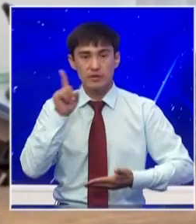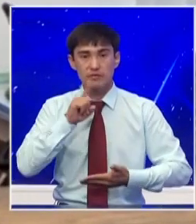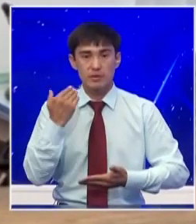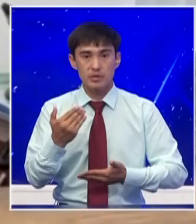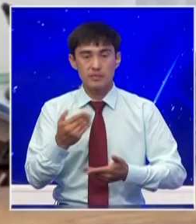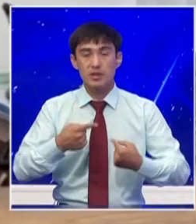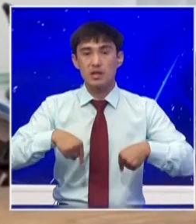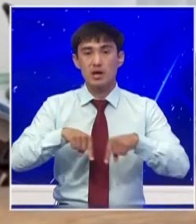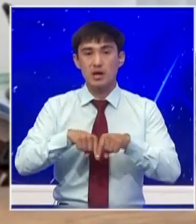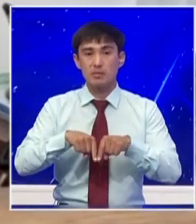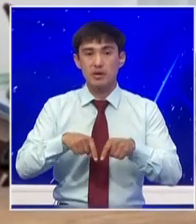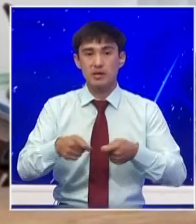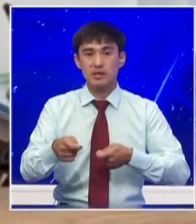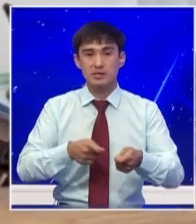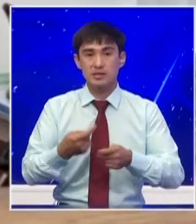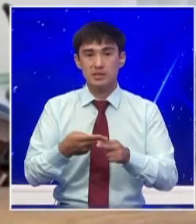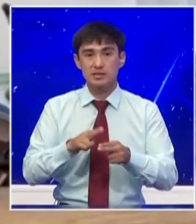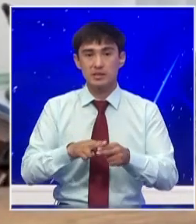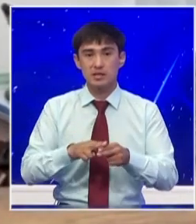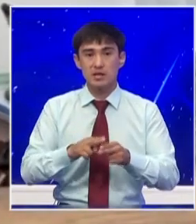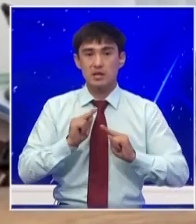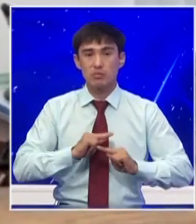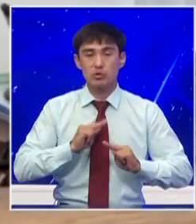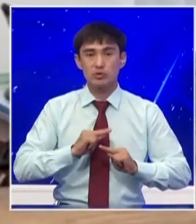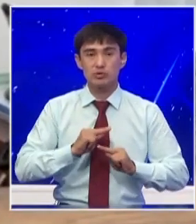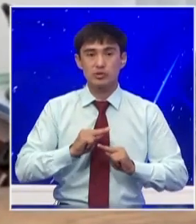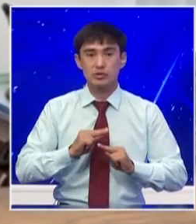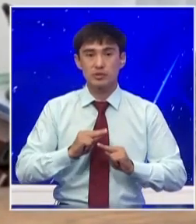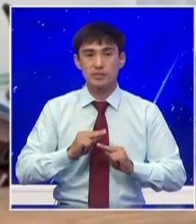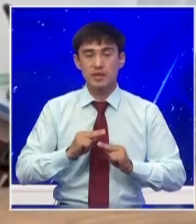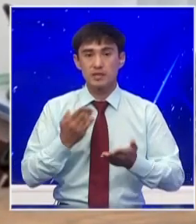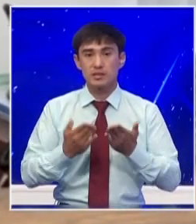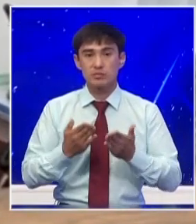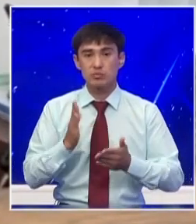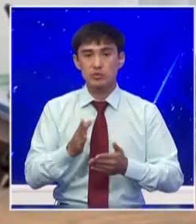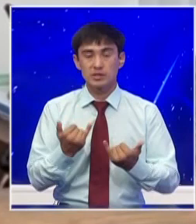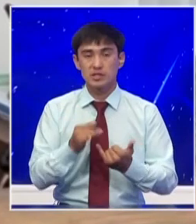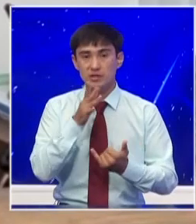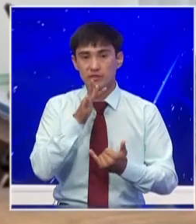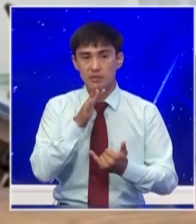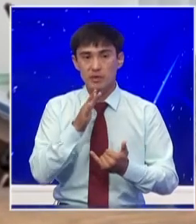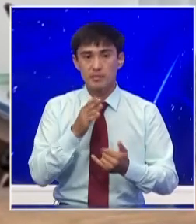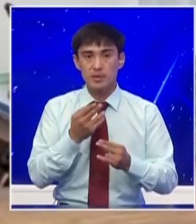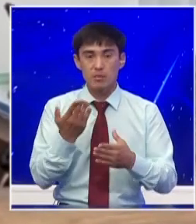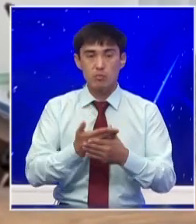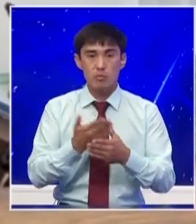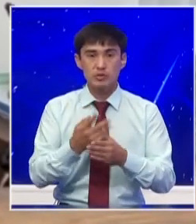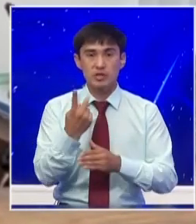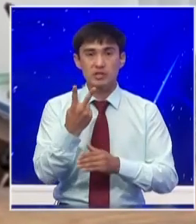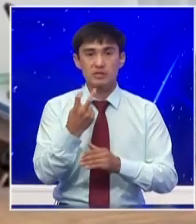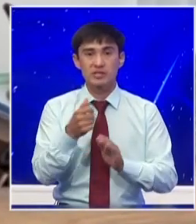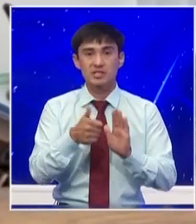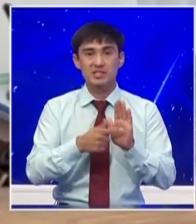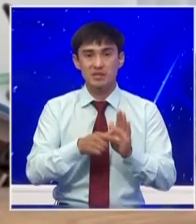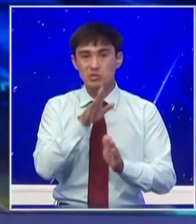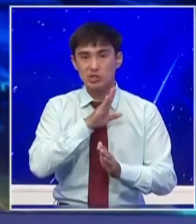Неправительственными организациями, непосредственно работающих с жертвами бытового насилия, в настоящее время оказана помощь 207